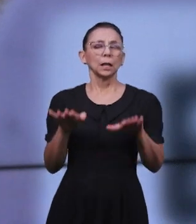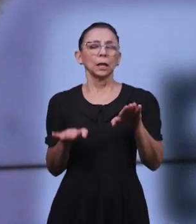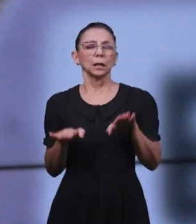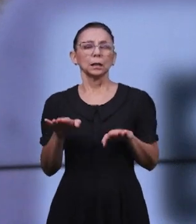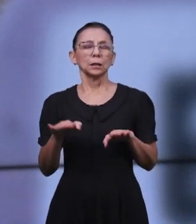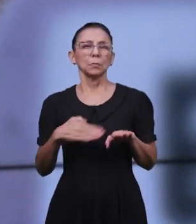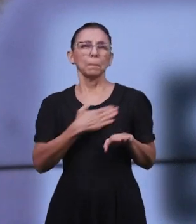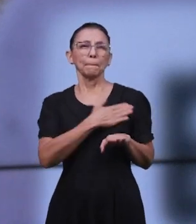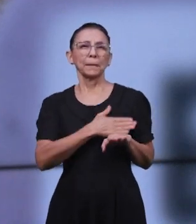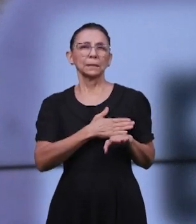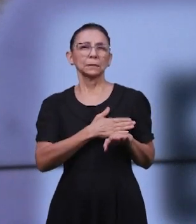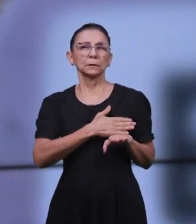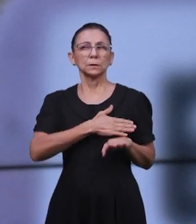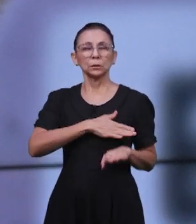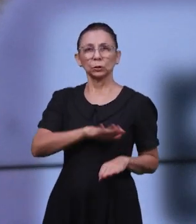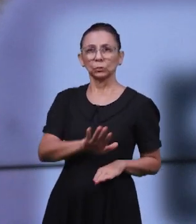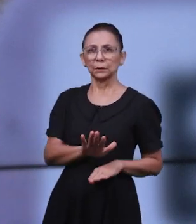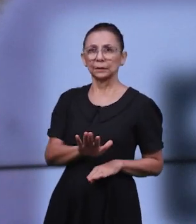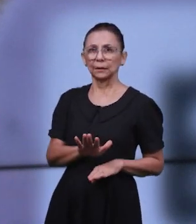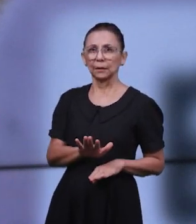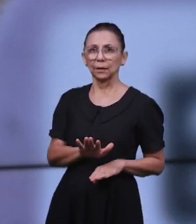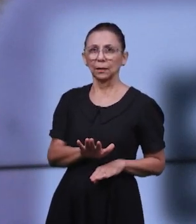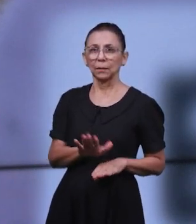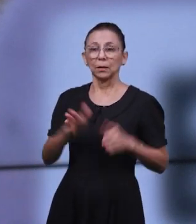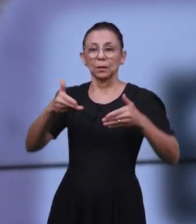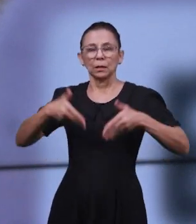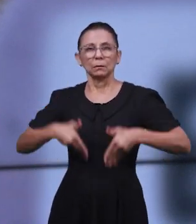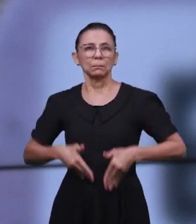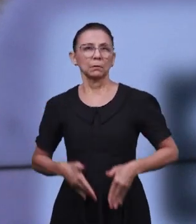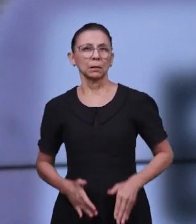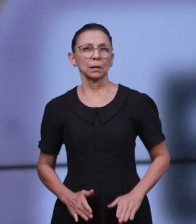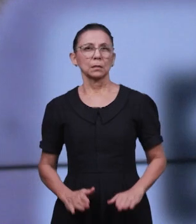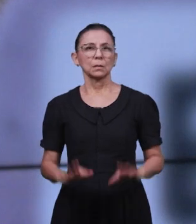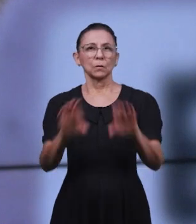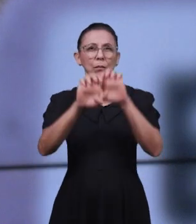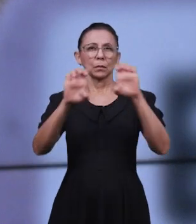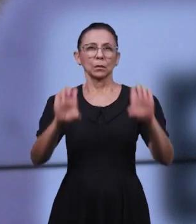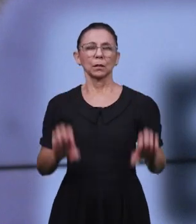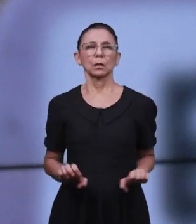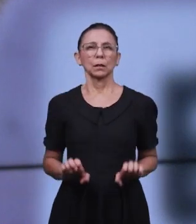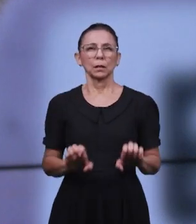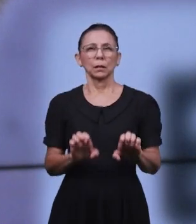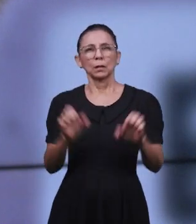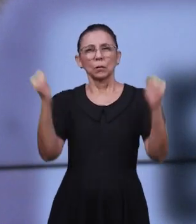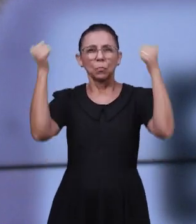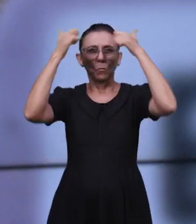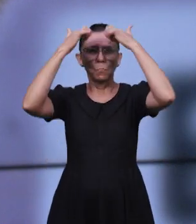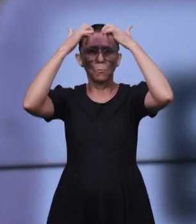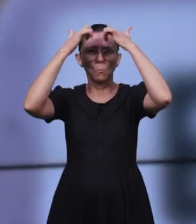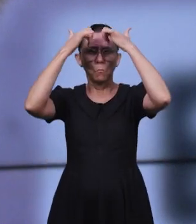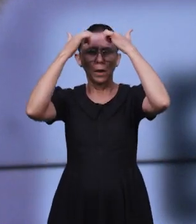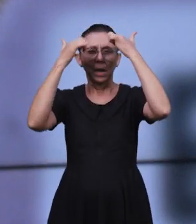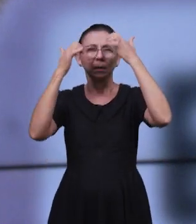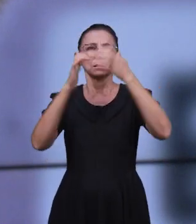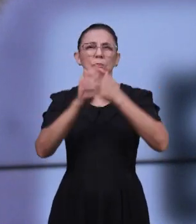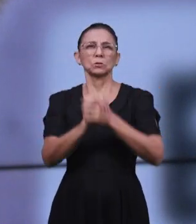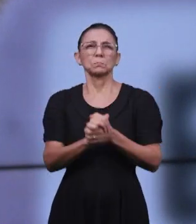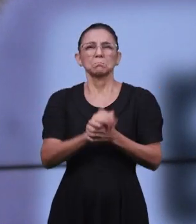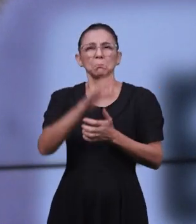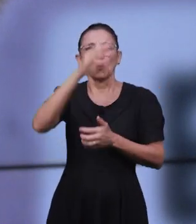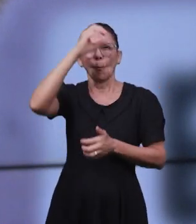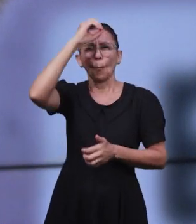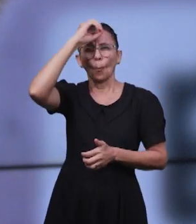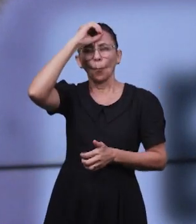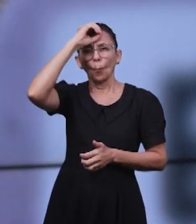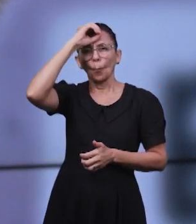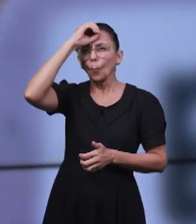d'équilibre entre plaisir et manque de plaisir. Nous avons comme structure psychique